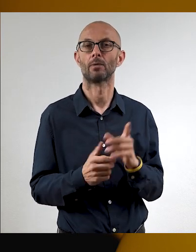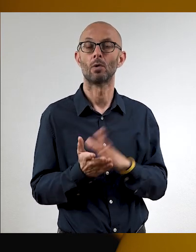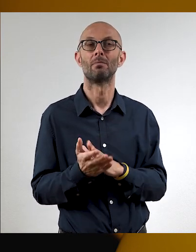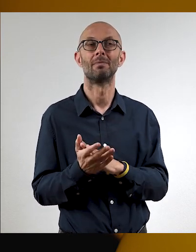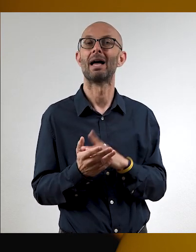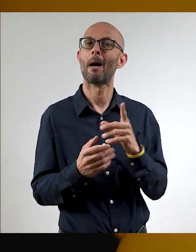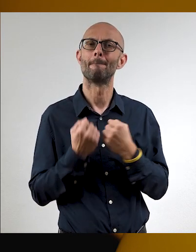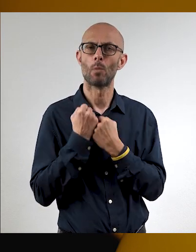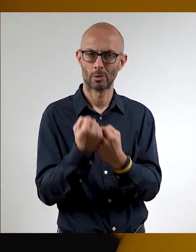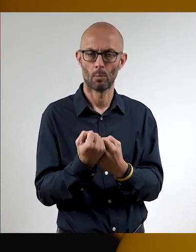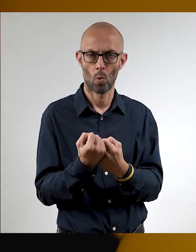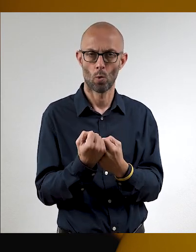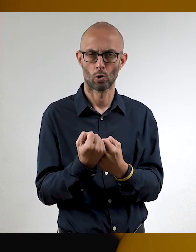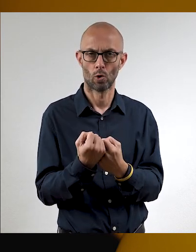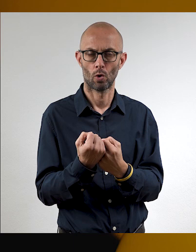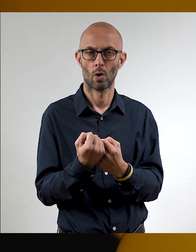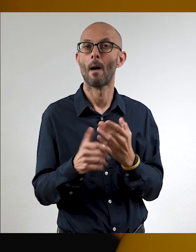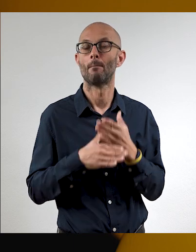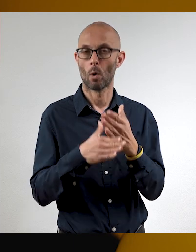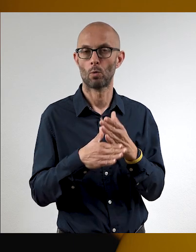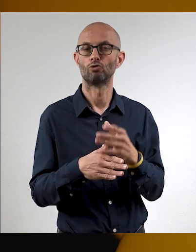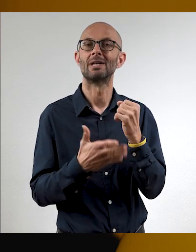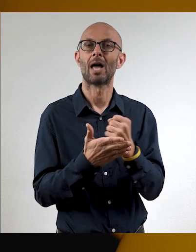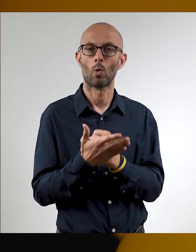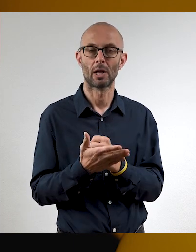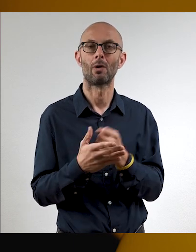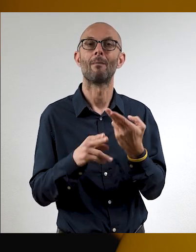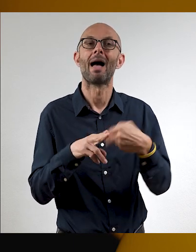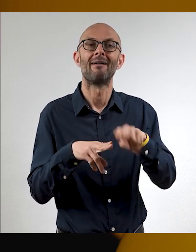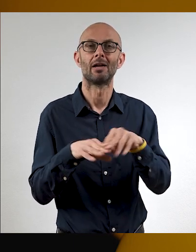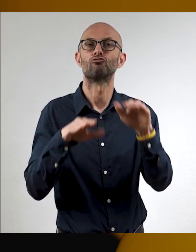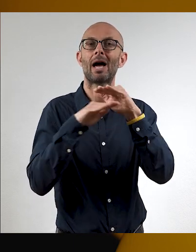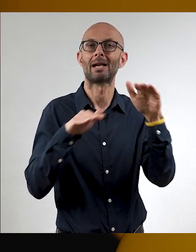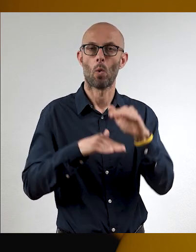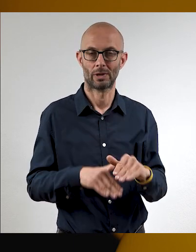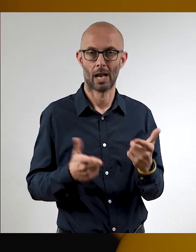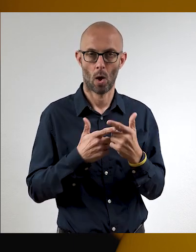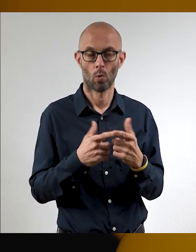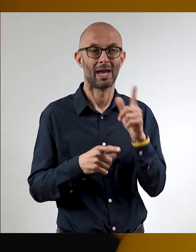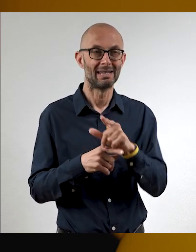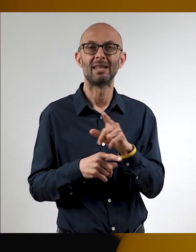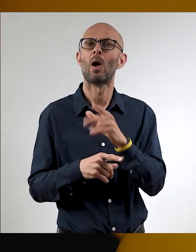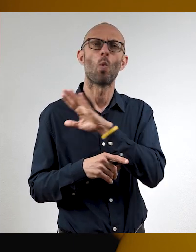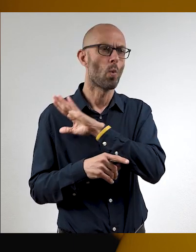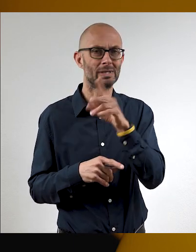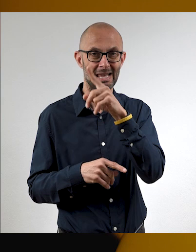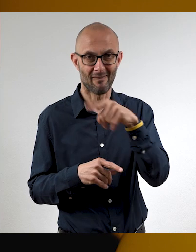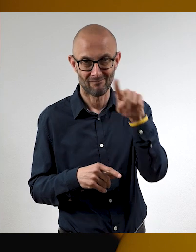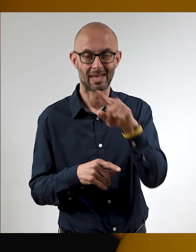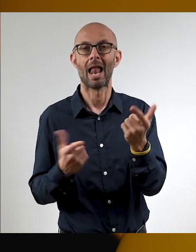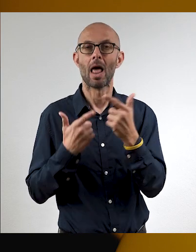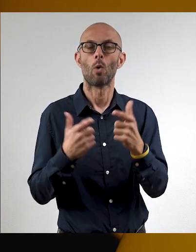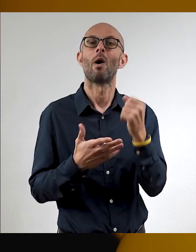Skratka, podporo, pomoč zagotavljamo na večjih ravneh lahko. In prav vsi vi